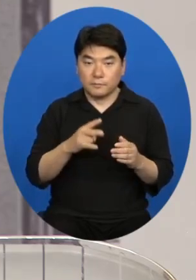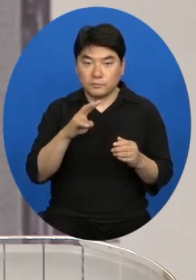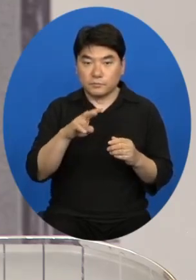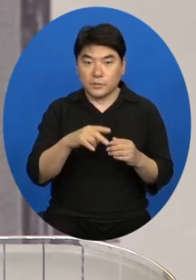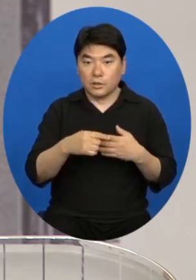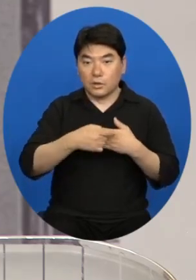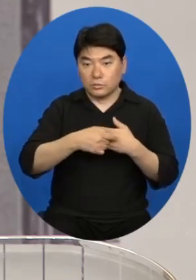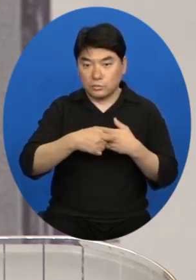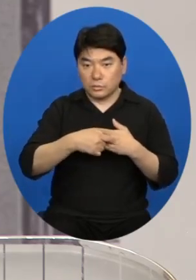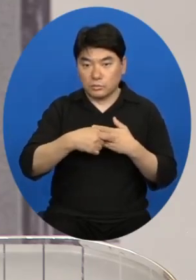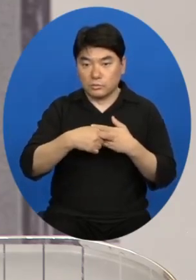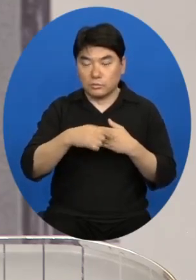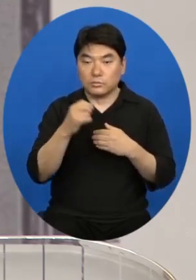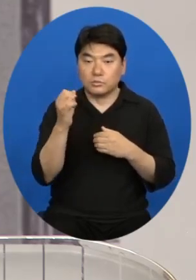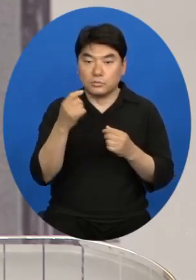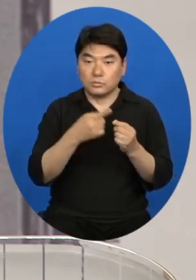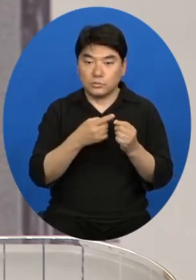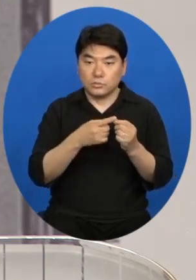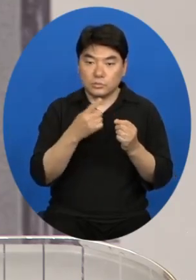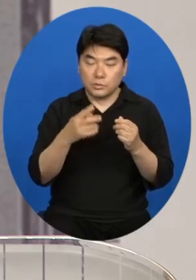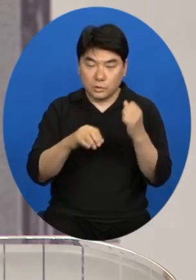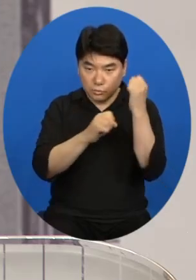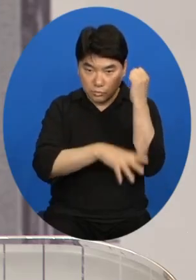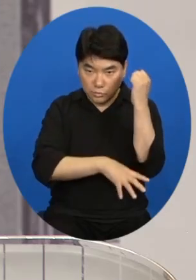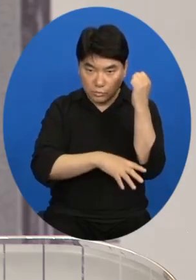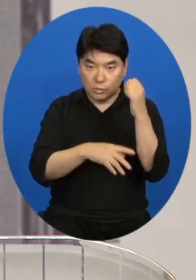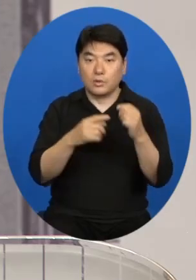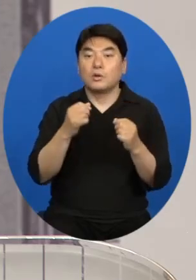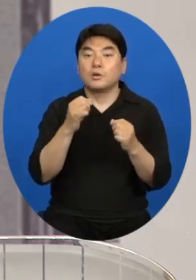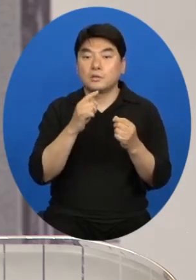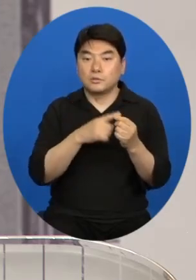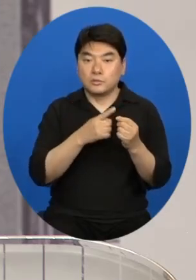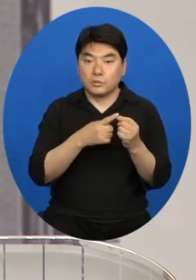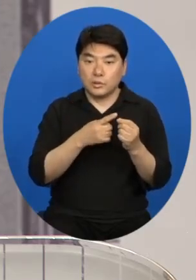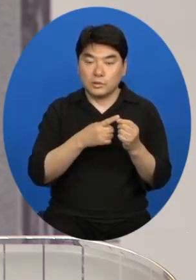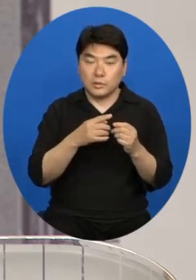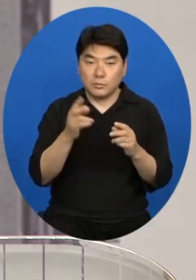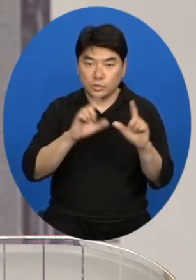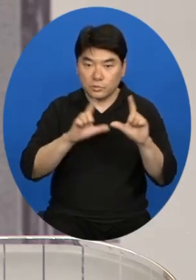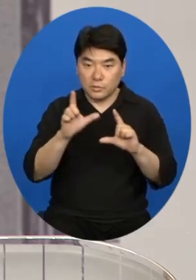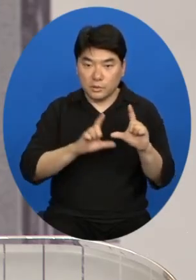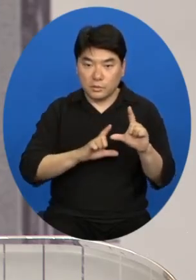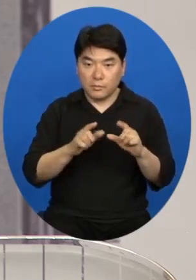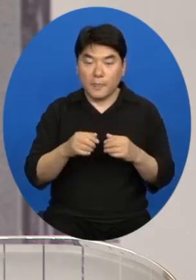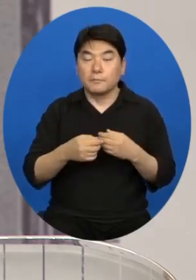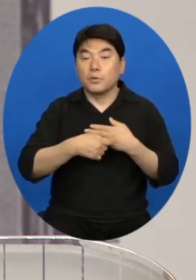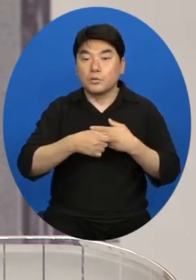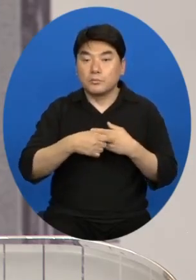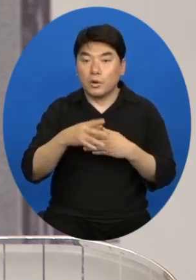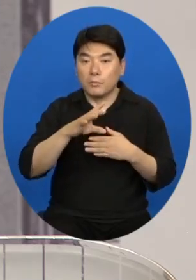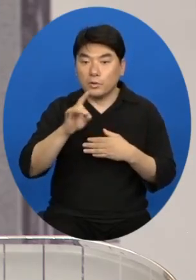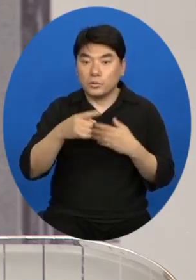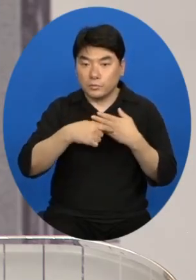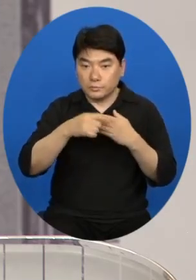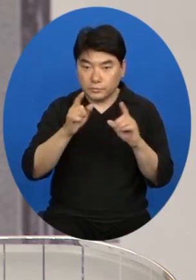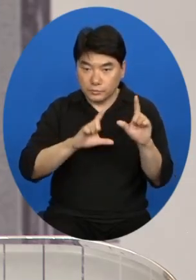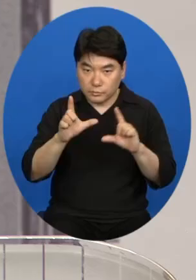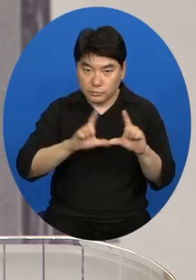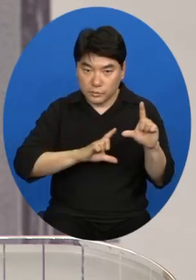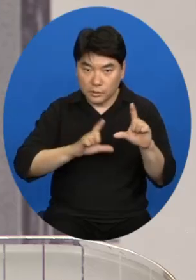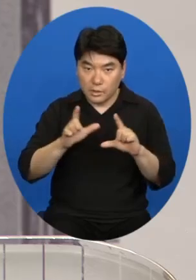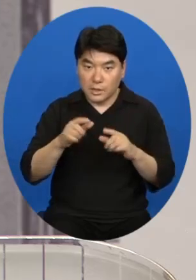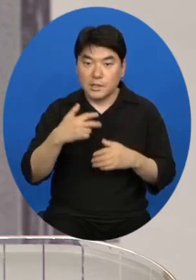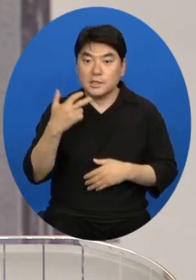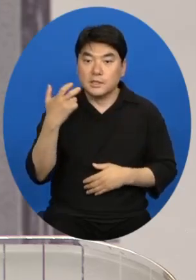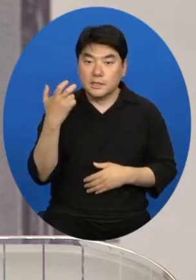번째는 보다 본질적인 차원에서 응답을 하세요. 먼저 표면적인 차원의 응답은 이거예요. 약속대로